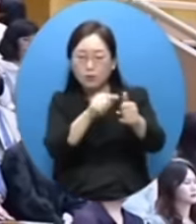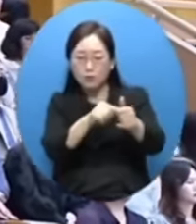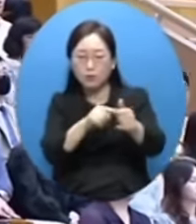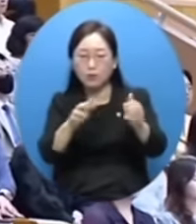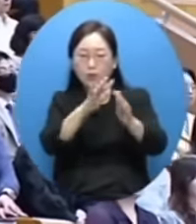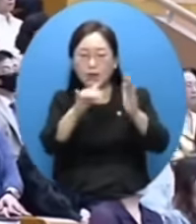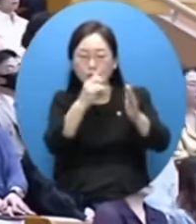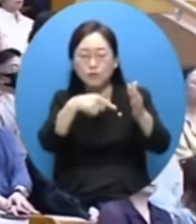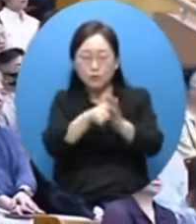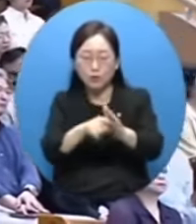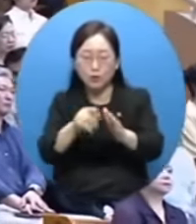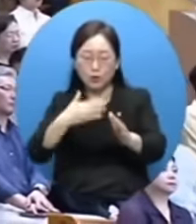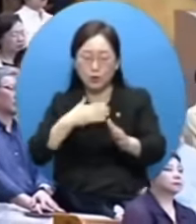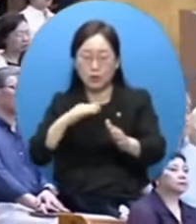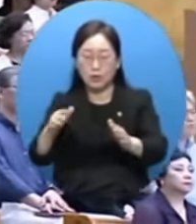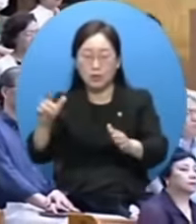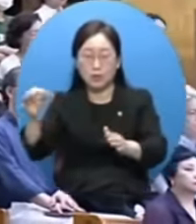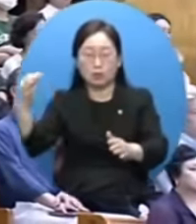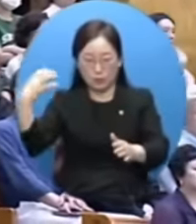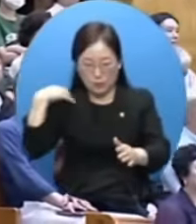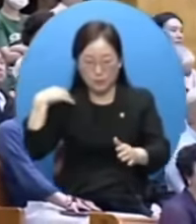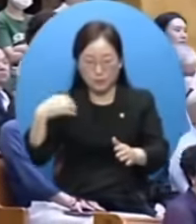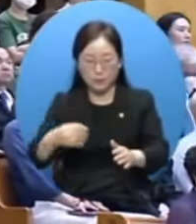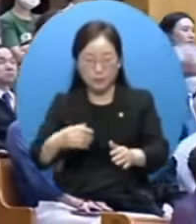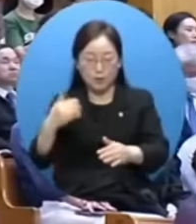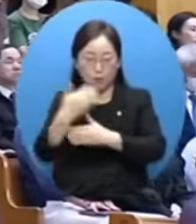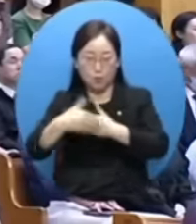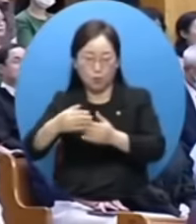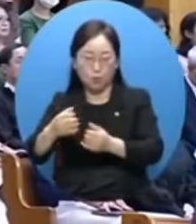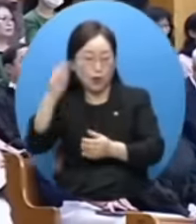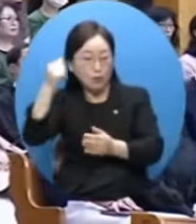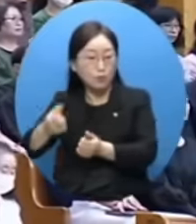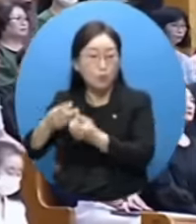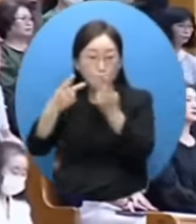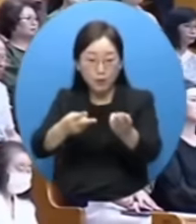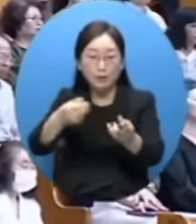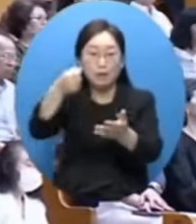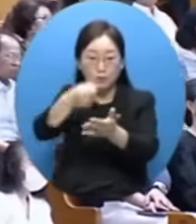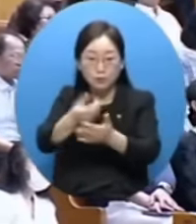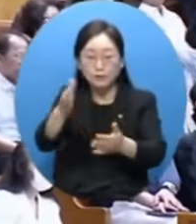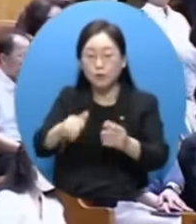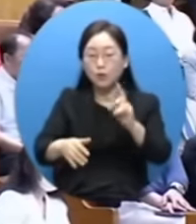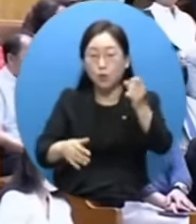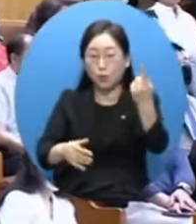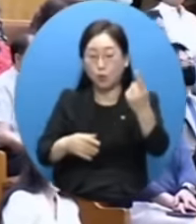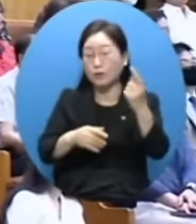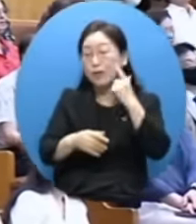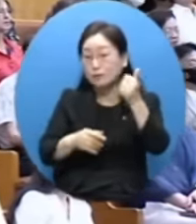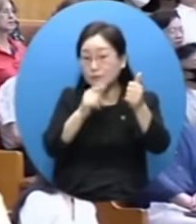지불하고 시신을 항구로 송환하기로 결정을 했습니다. 그런데 오장로님이